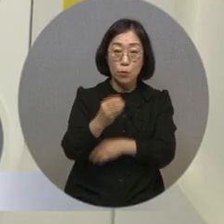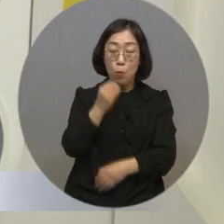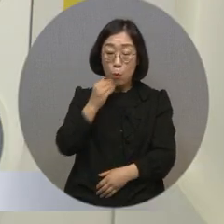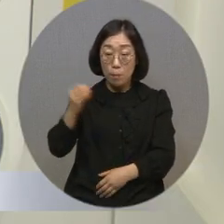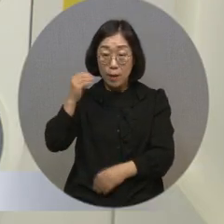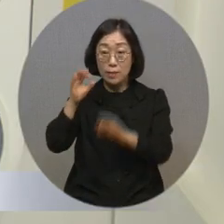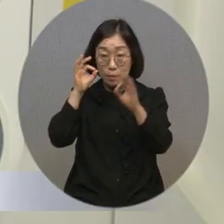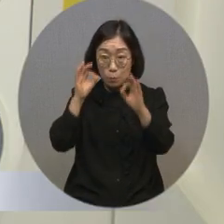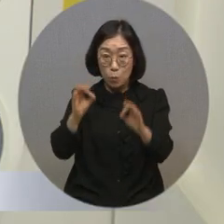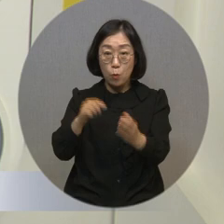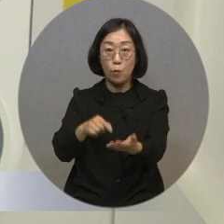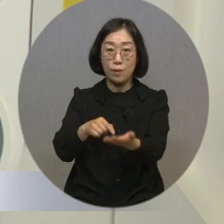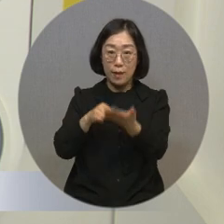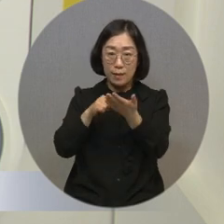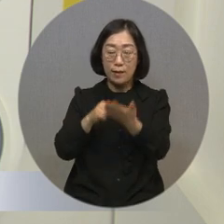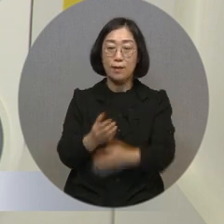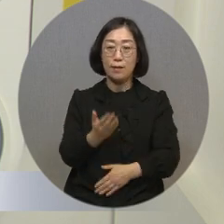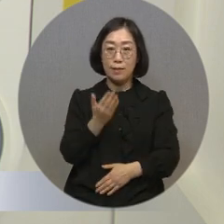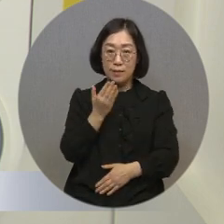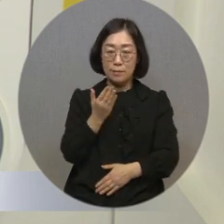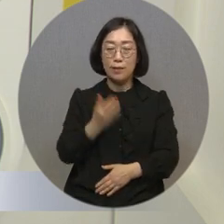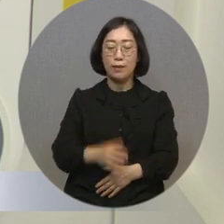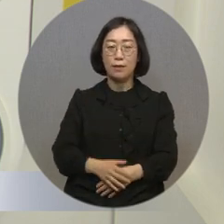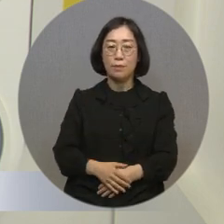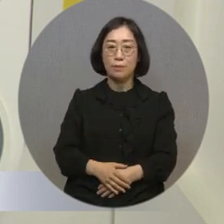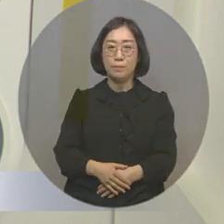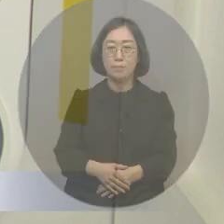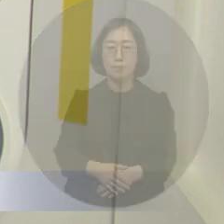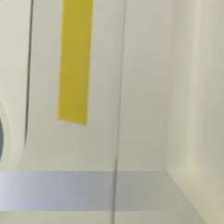뉴스 홈페이지를 통해 확인할 수 있습니다